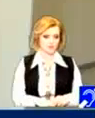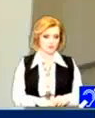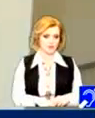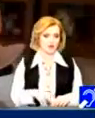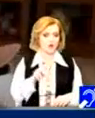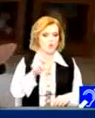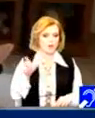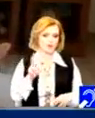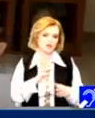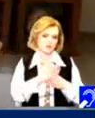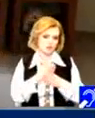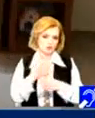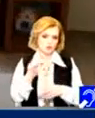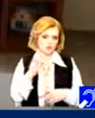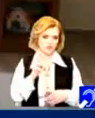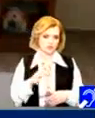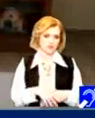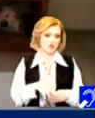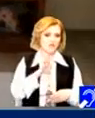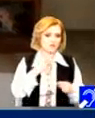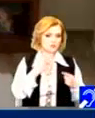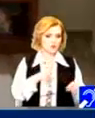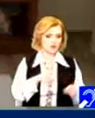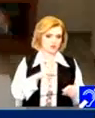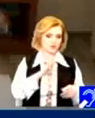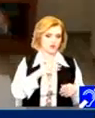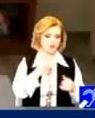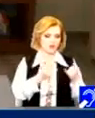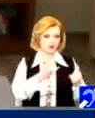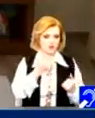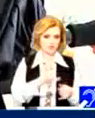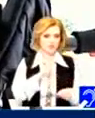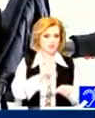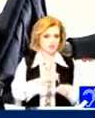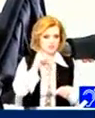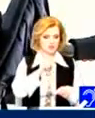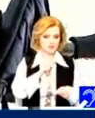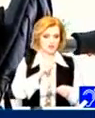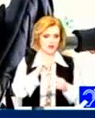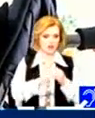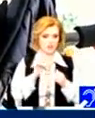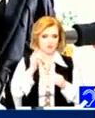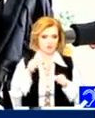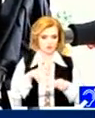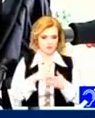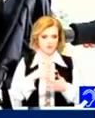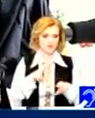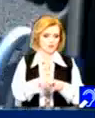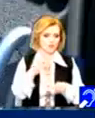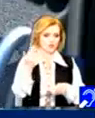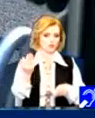care ne mai ajută. Zinaida este un alt angajat al centrului. Simte că fiecare copil de aici este al ei. Eu cu dânsul